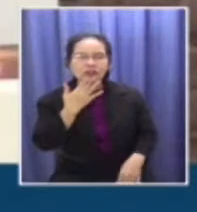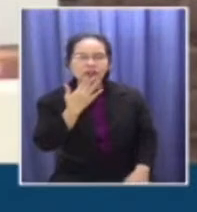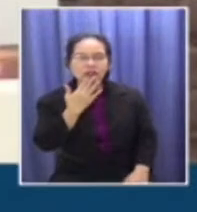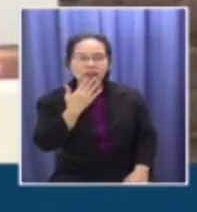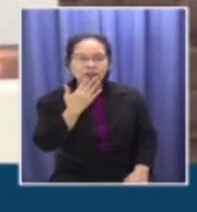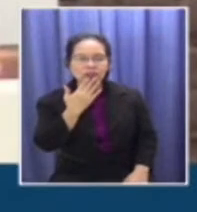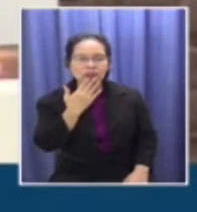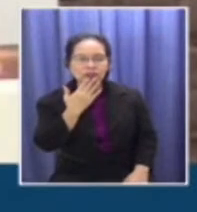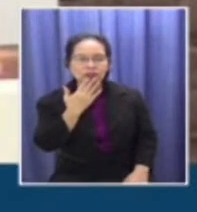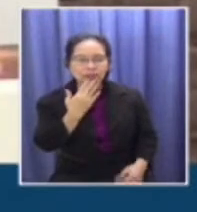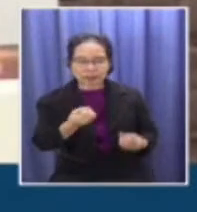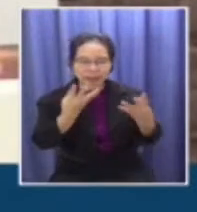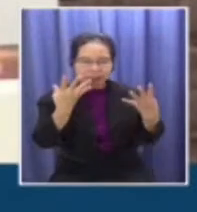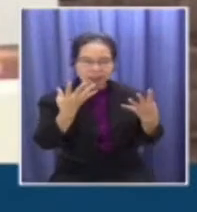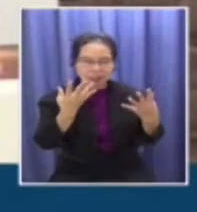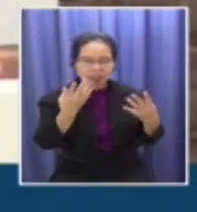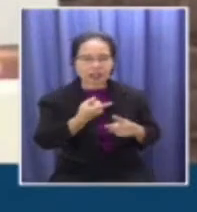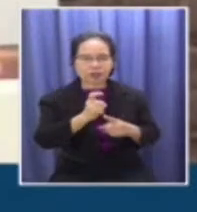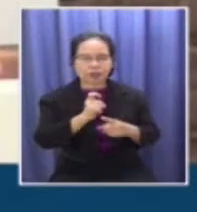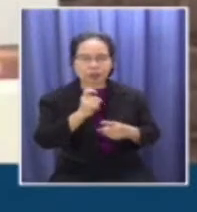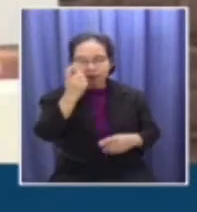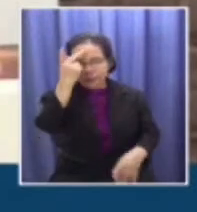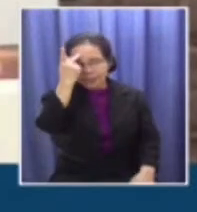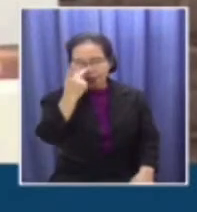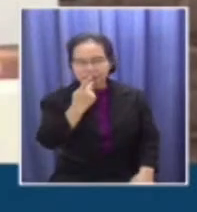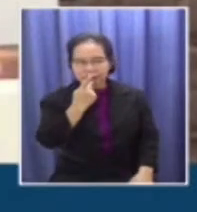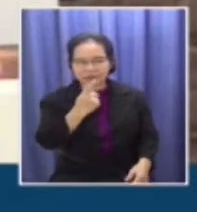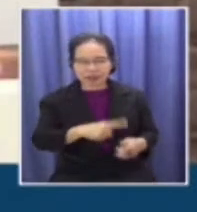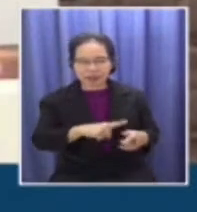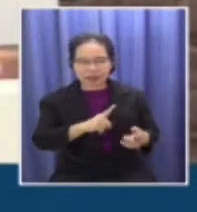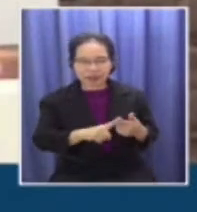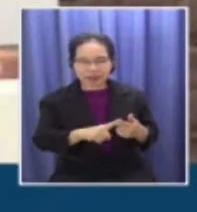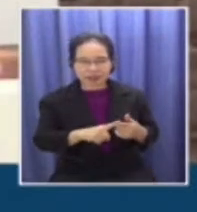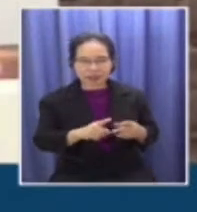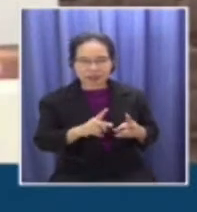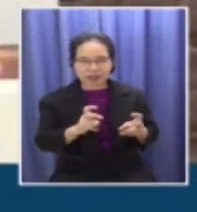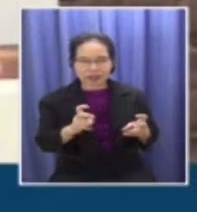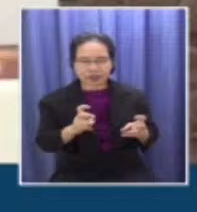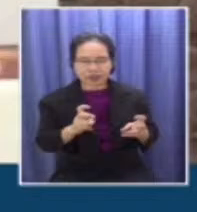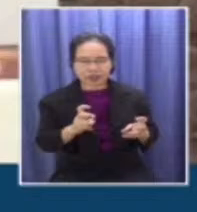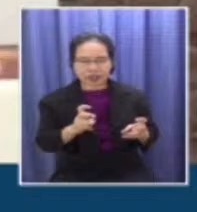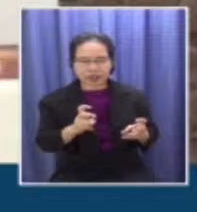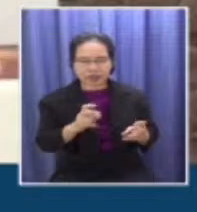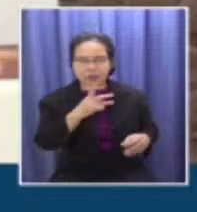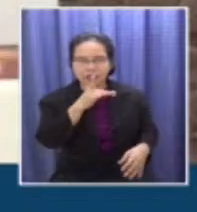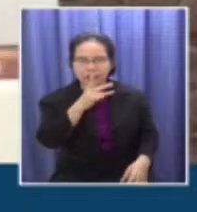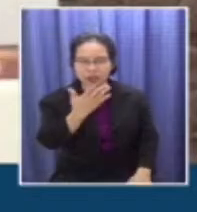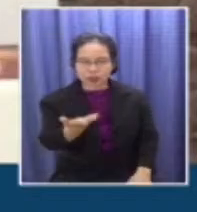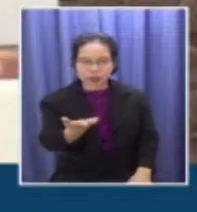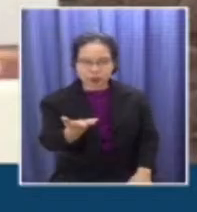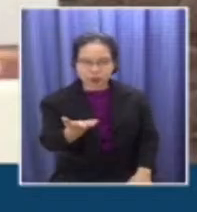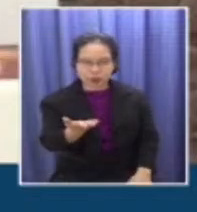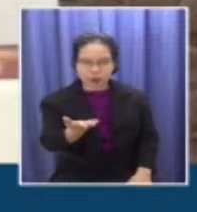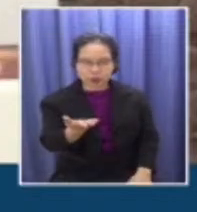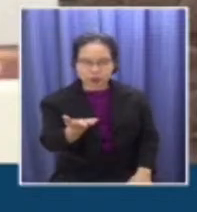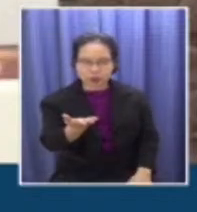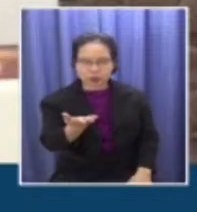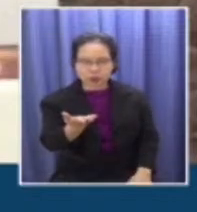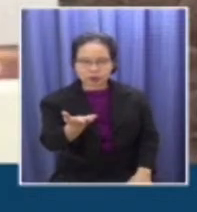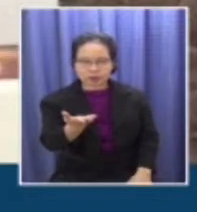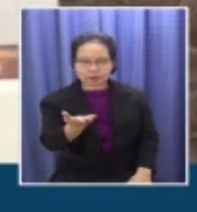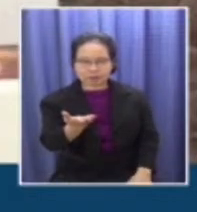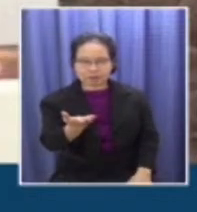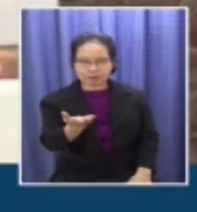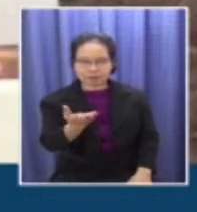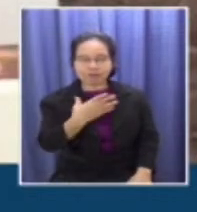awofo no wedie omo ba omo so ba no so no wedie te sabi sade abofra ni wo asetie de trenwi